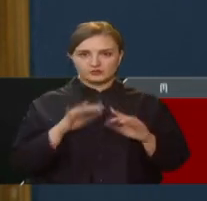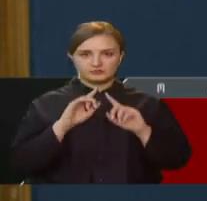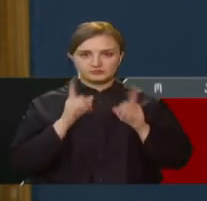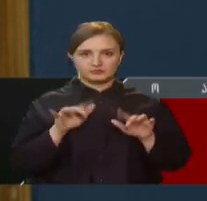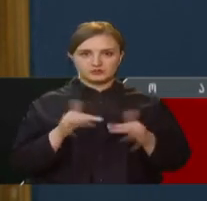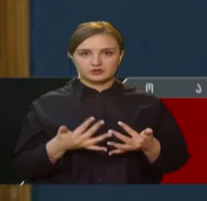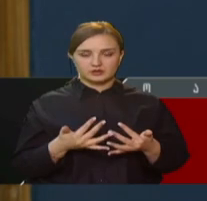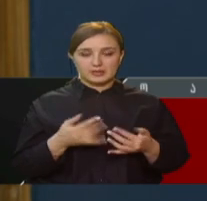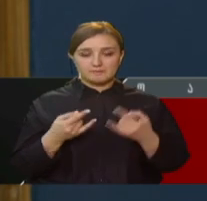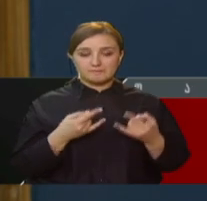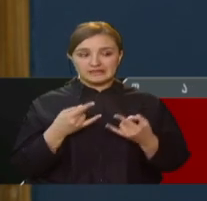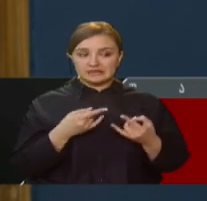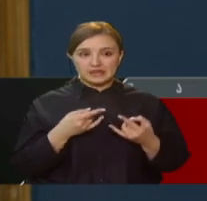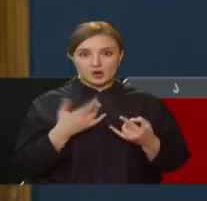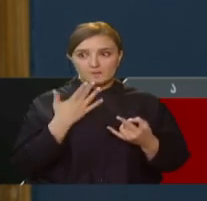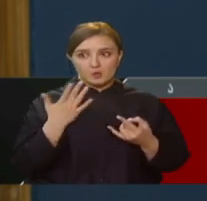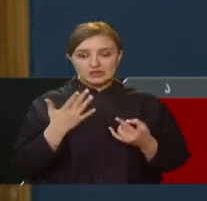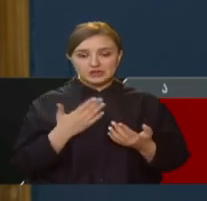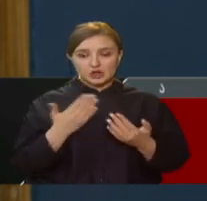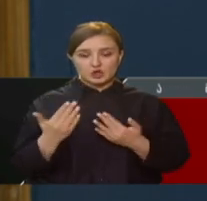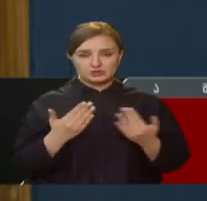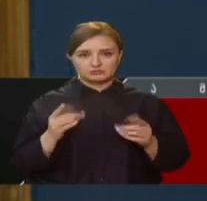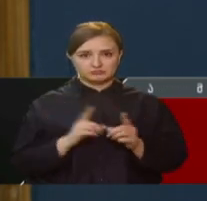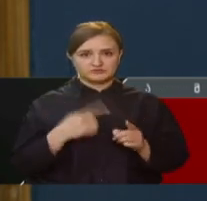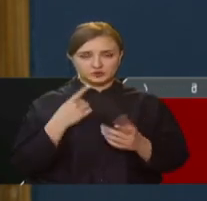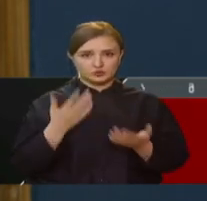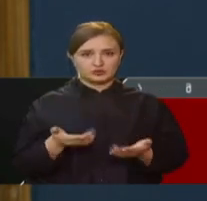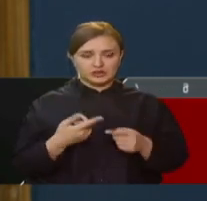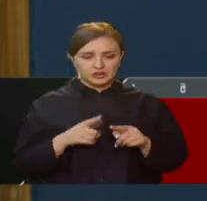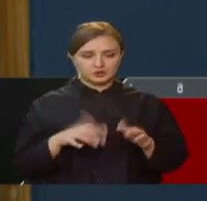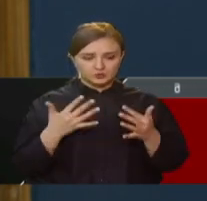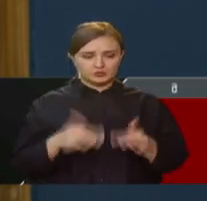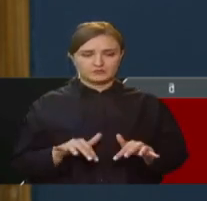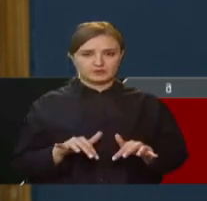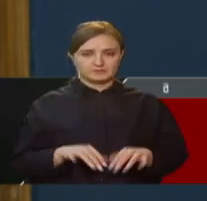ამის არათუ მედიაში, ან პოლიტიკოსების მხრიდანაც ვიტყოდი, რომ ეს უკვე